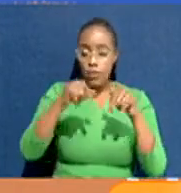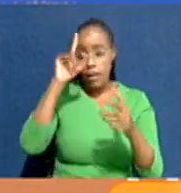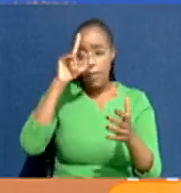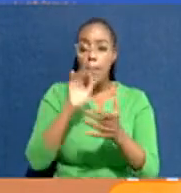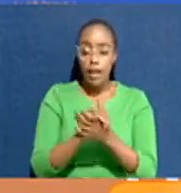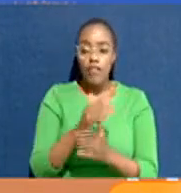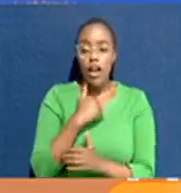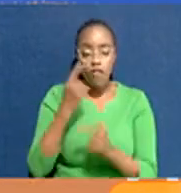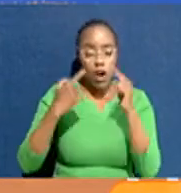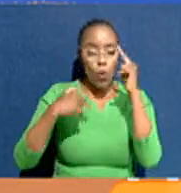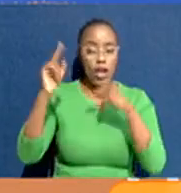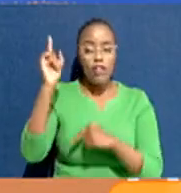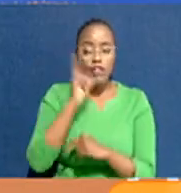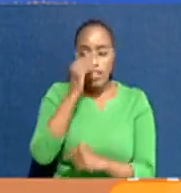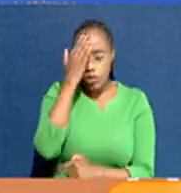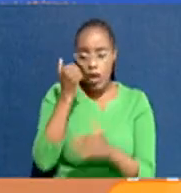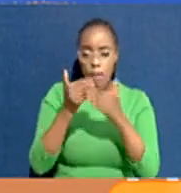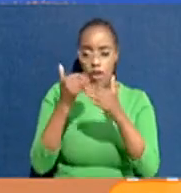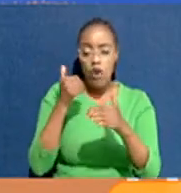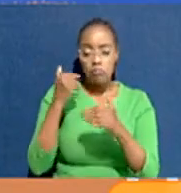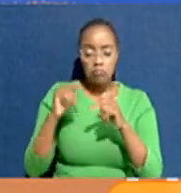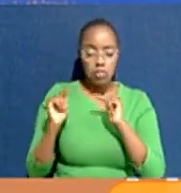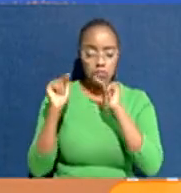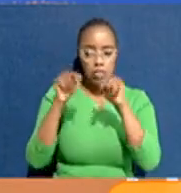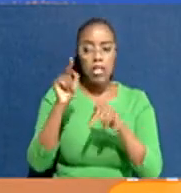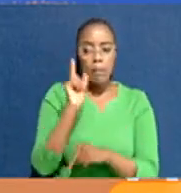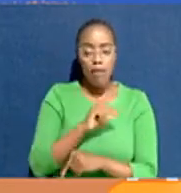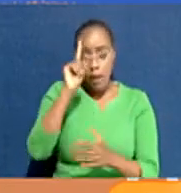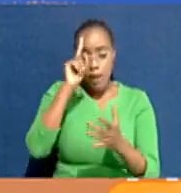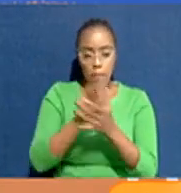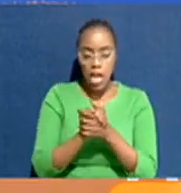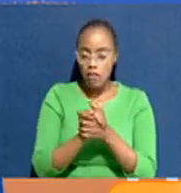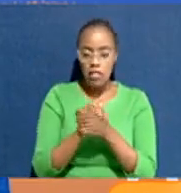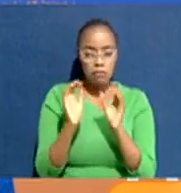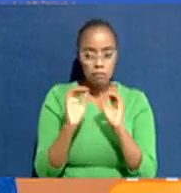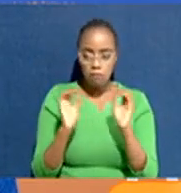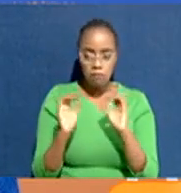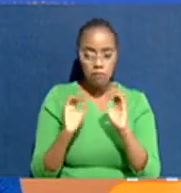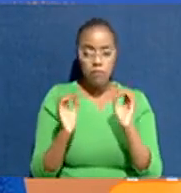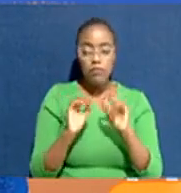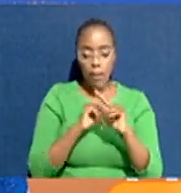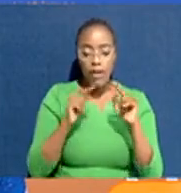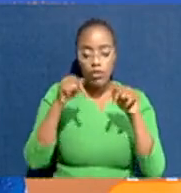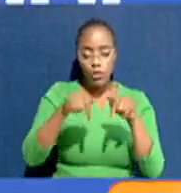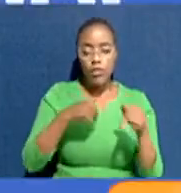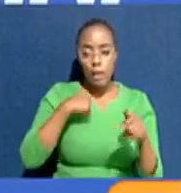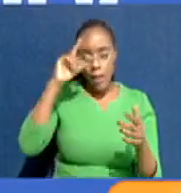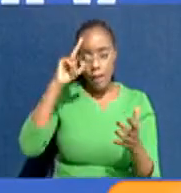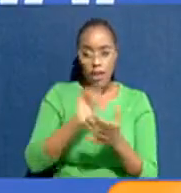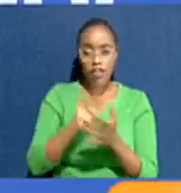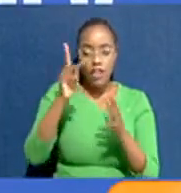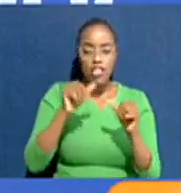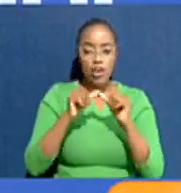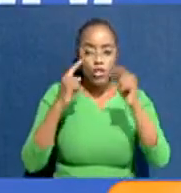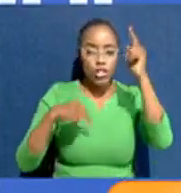believe I've won. Because before even I got here, I was not believing it is true. Now I believe it is. Wakenya